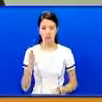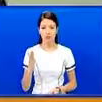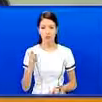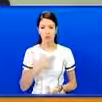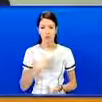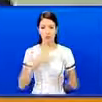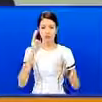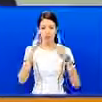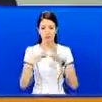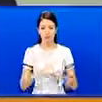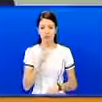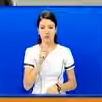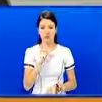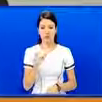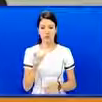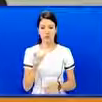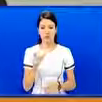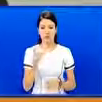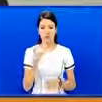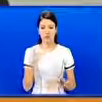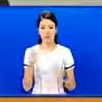сарапшыларымыздың қорытындылары әлемнің әр